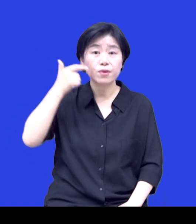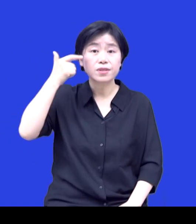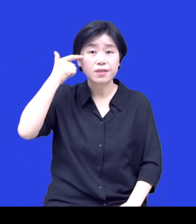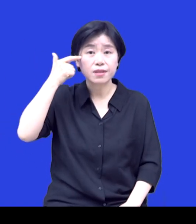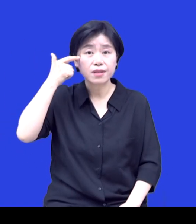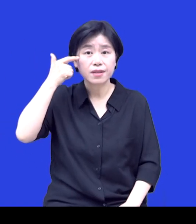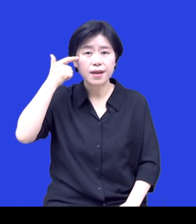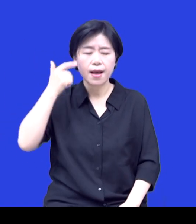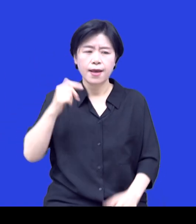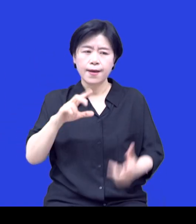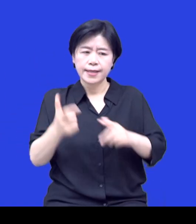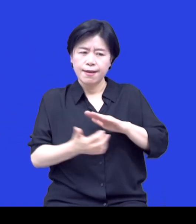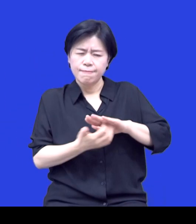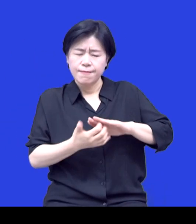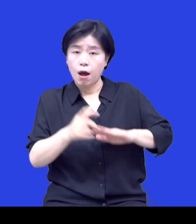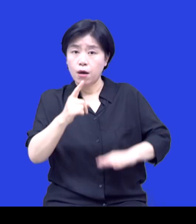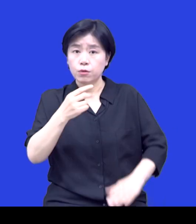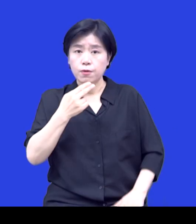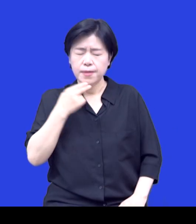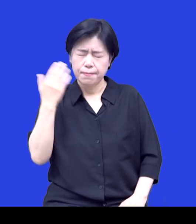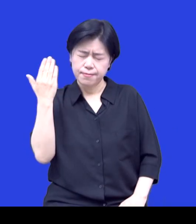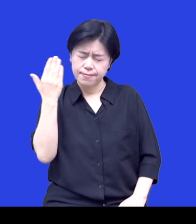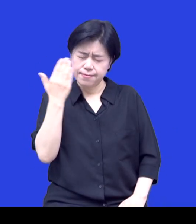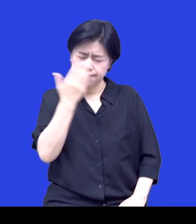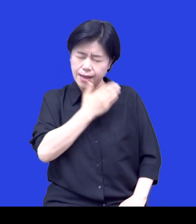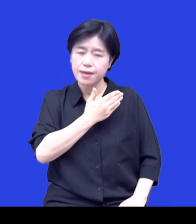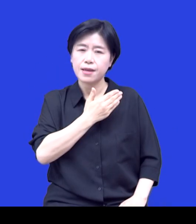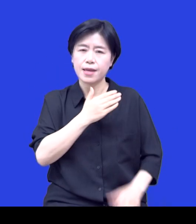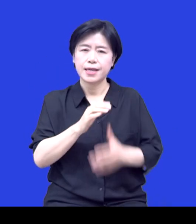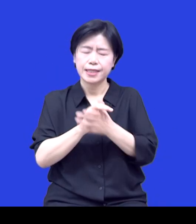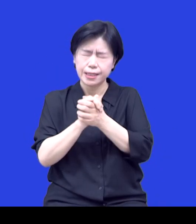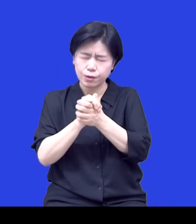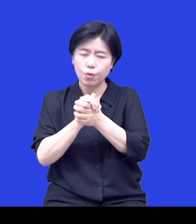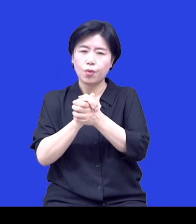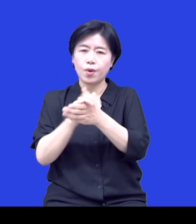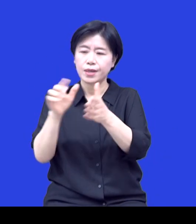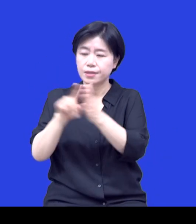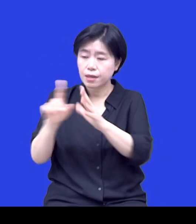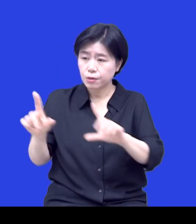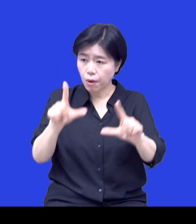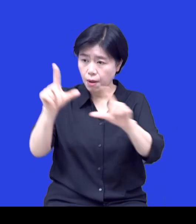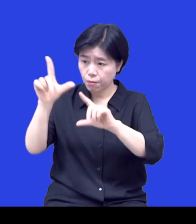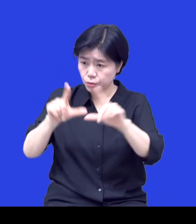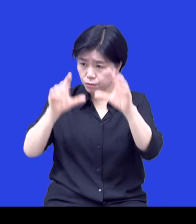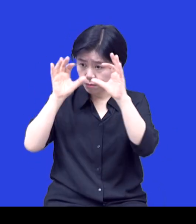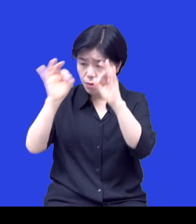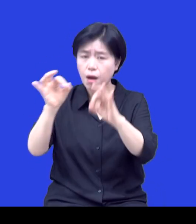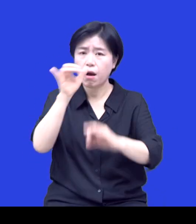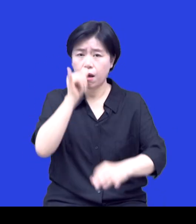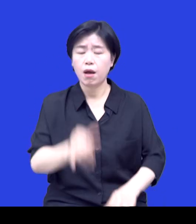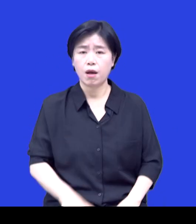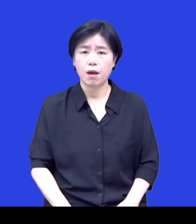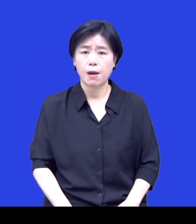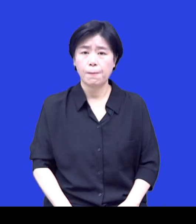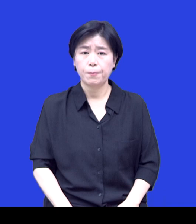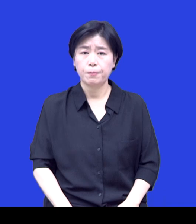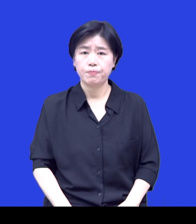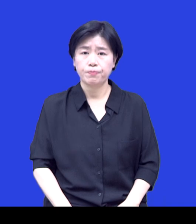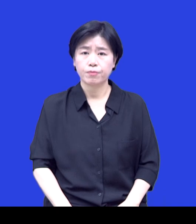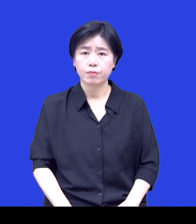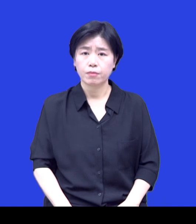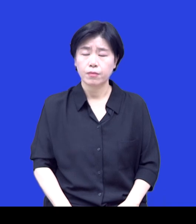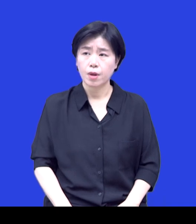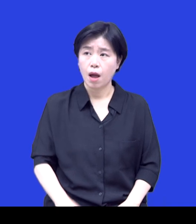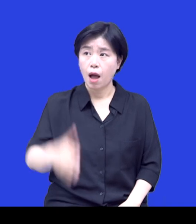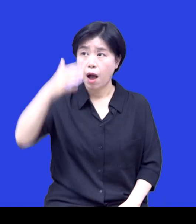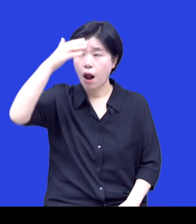쌓아놓은 기도가 제 뒤에 엄청나게 쌓여있다는 그렇죠. 걸 제가 느껴요. 네네. 그걸 왜 느끼냐면은 내 능력으로